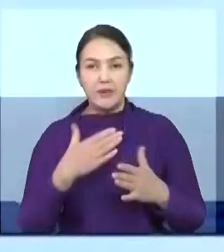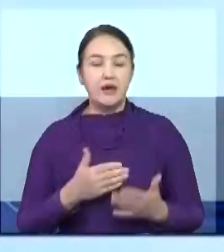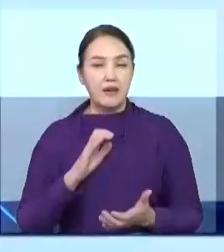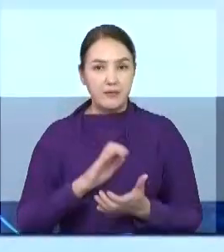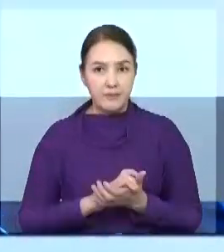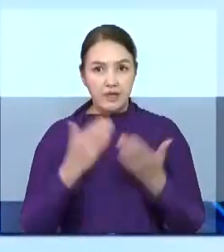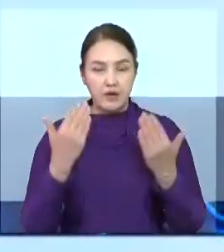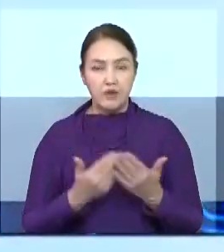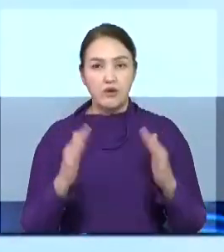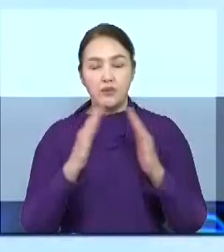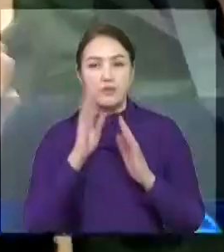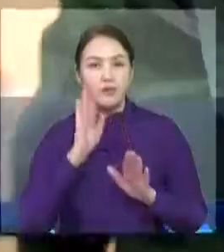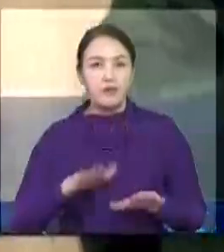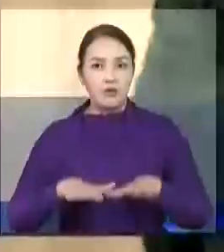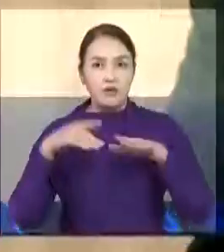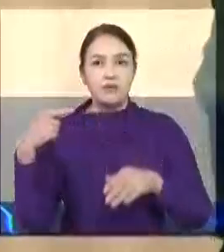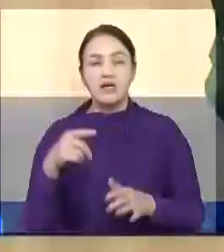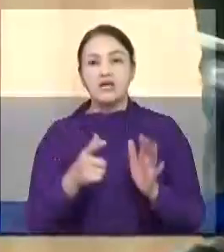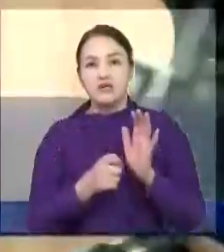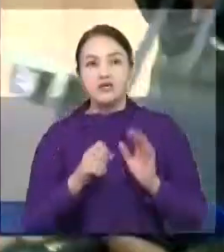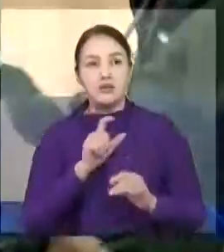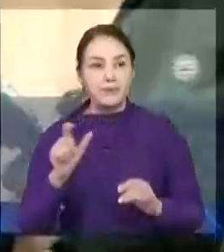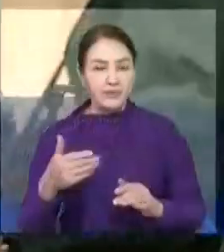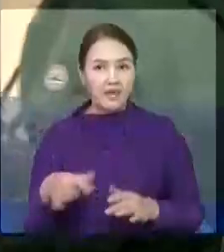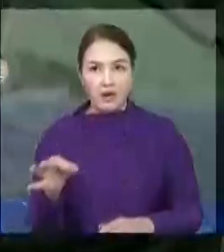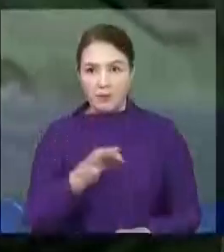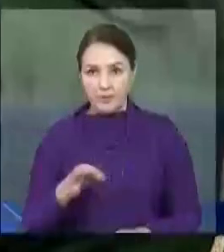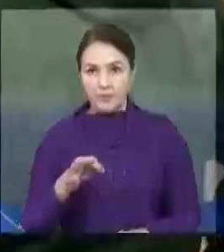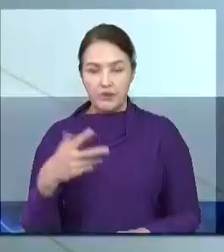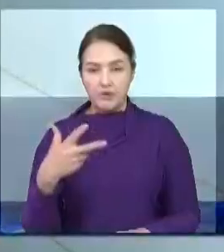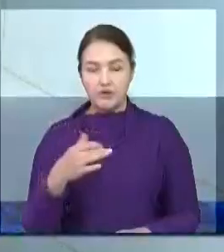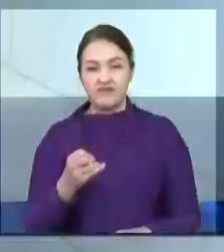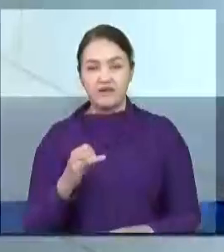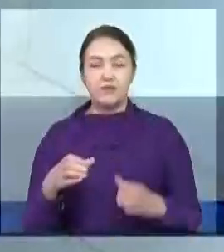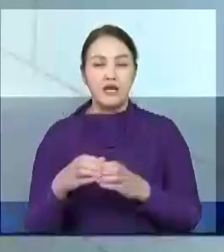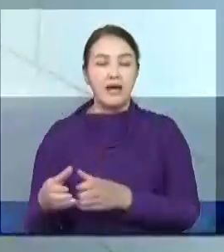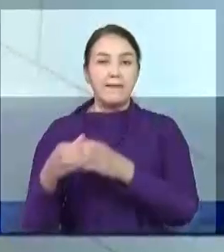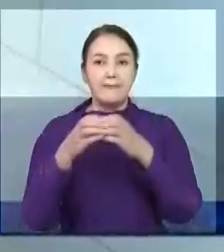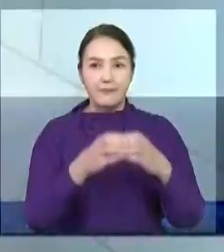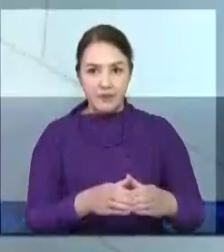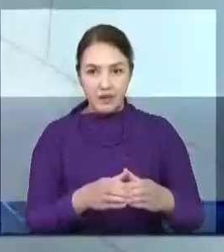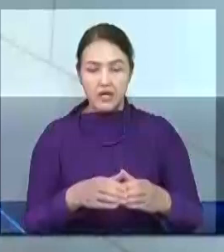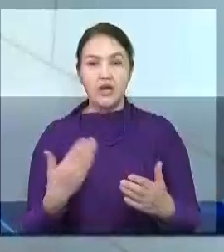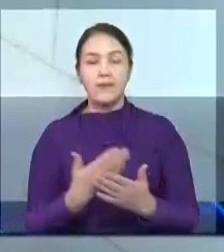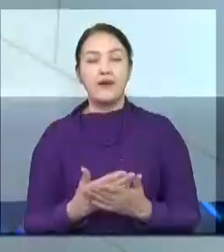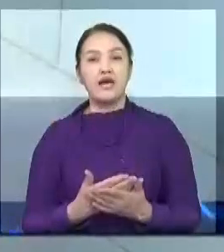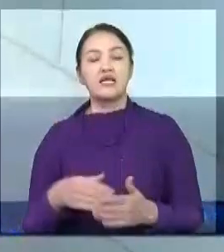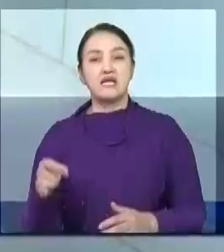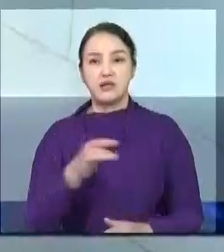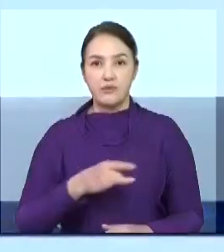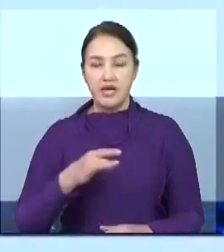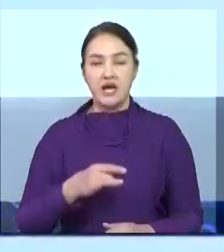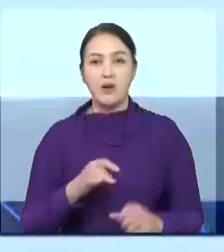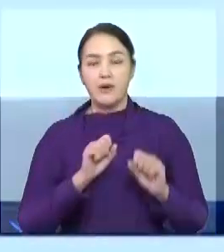танылған. Бүгінде үйін су басқан 1700-ден астам адам аудандағы 3 эвакуациялық пункте орналастырылған. Олардың арасында